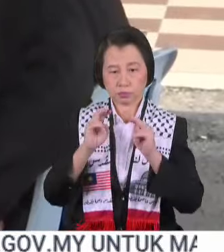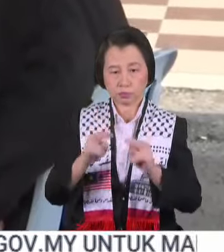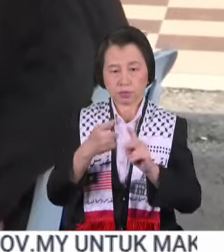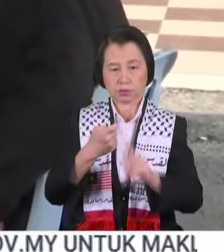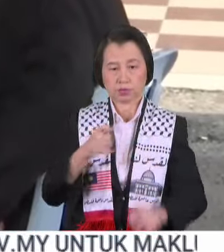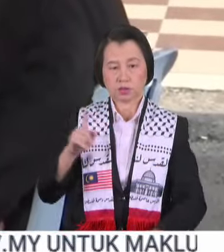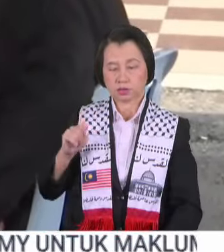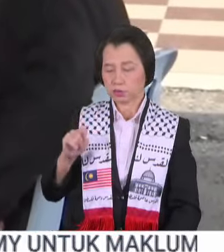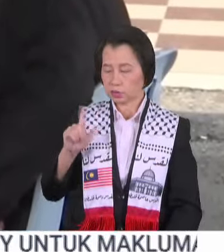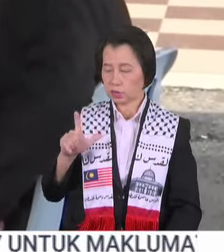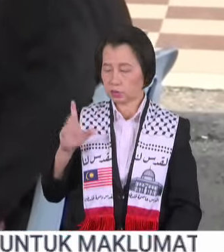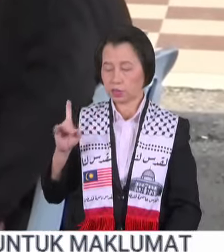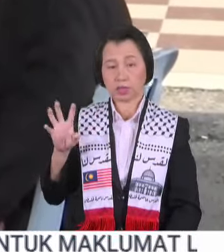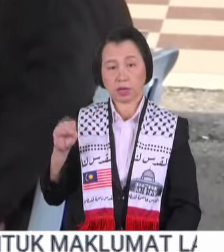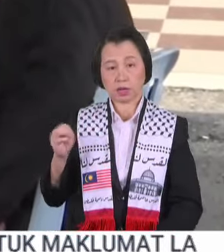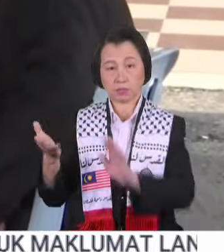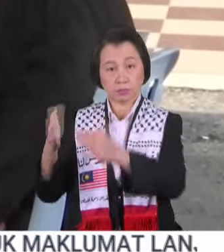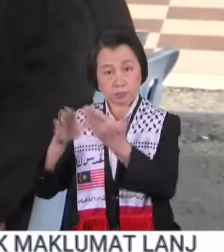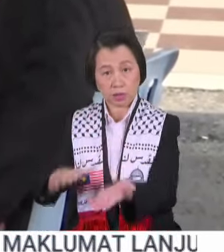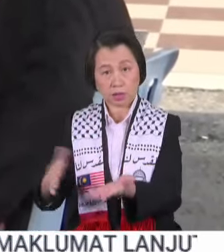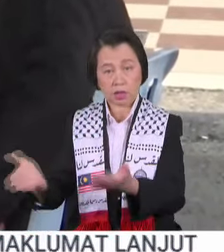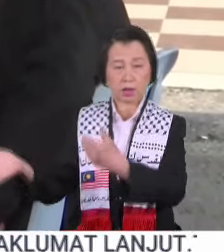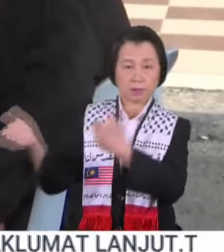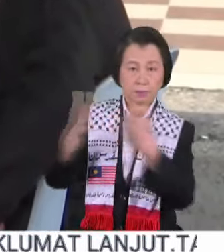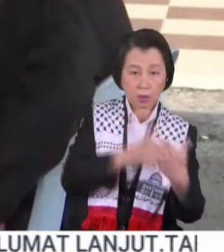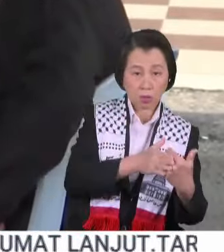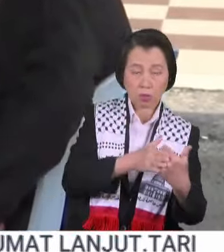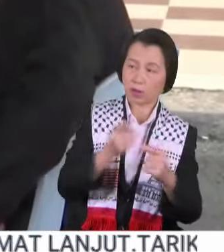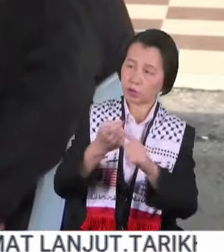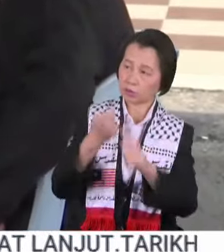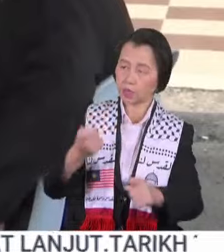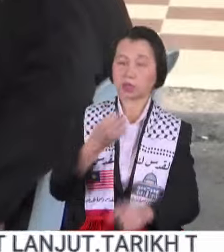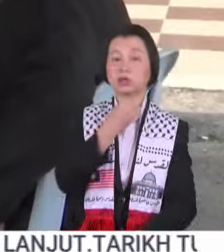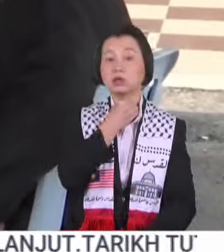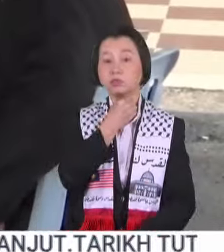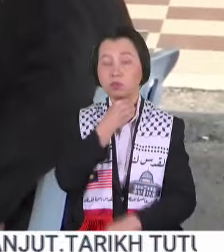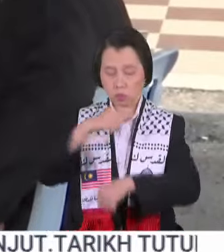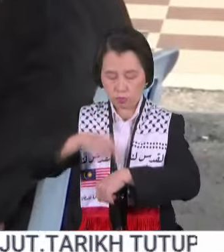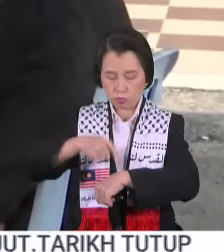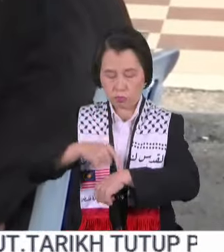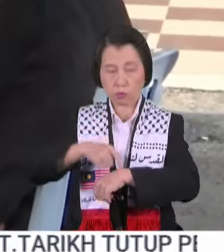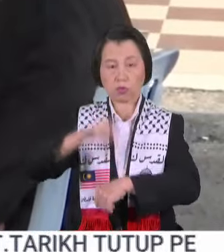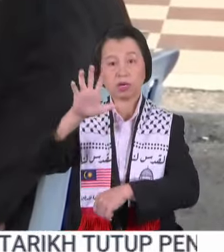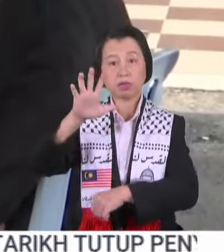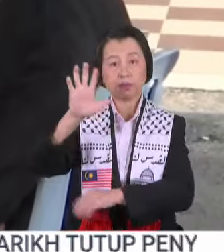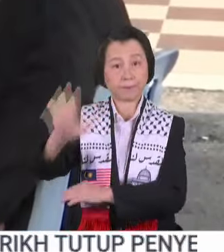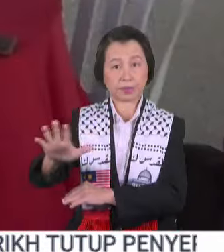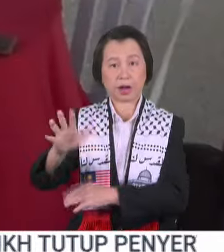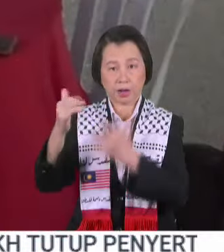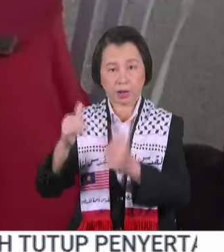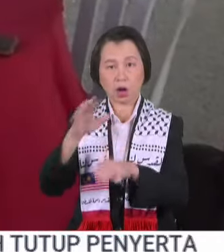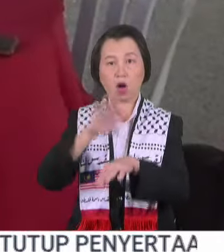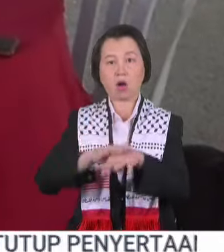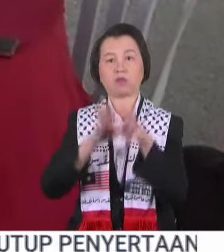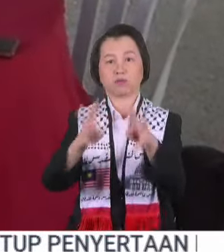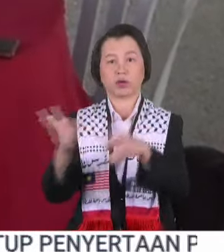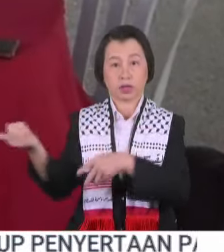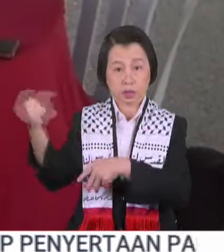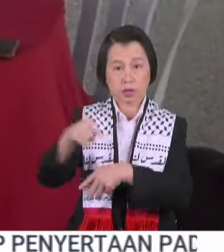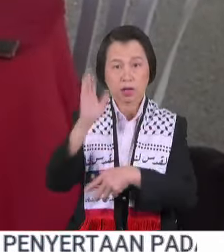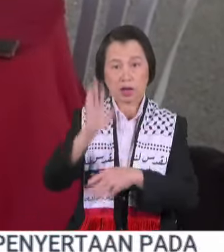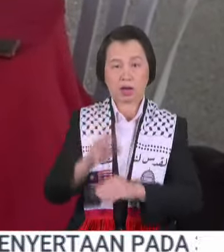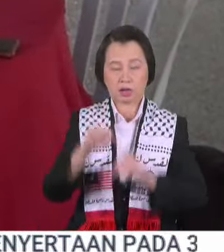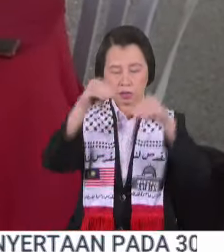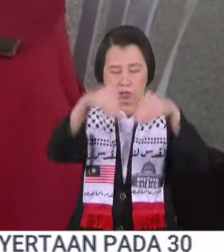daripada TLDM, jenazah Allahyarham dibawa dari Ipoh kira-kira pukul 5 petang tadi. Jenazah juga dijangka akan dikebumikan